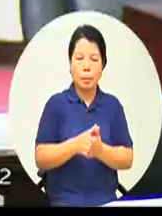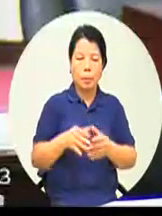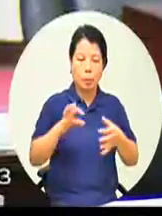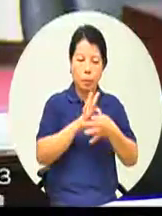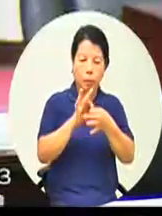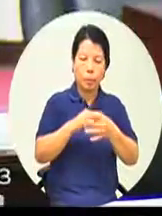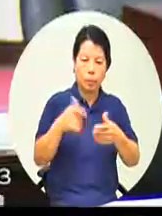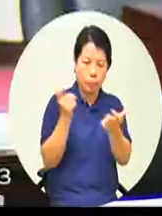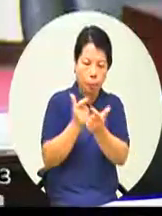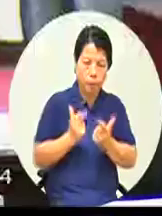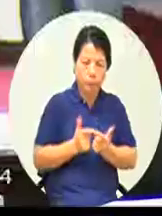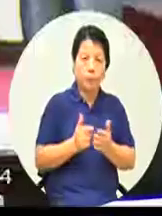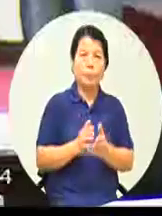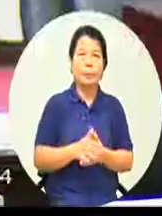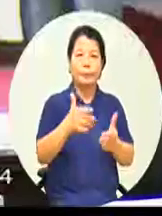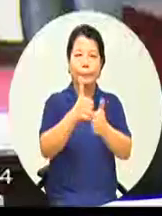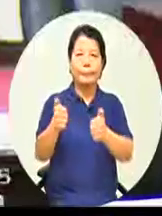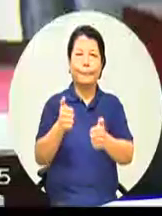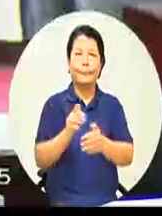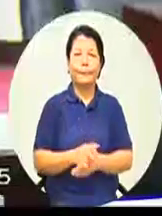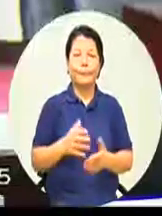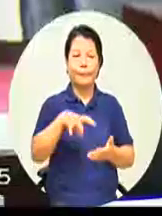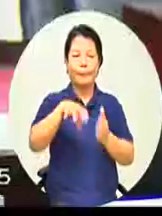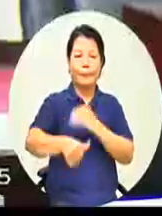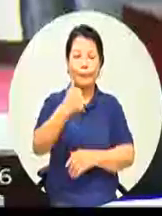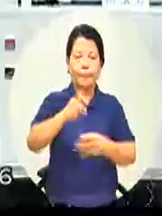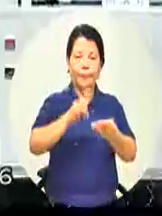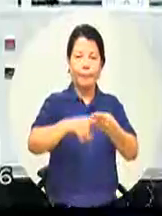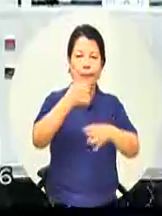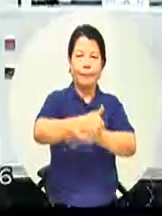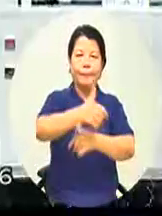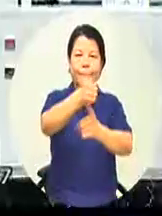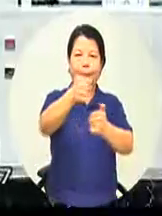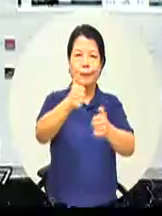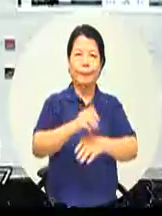一个配套，这样。好，谢谢， 谢 谢， 谢 谢局长，谢谢主席，谢谢。